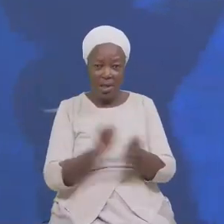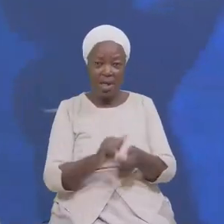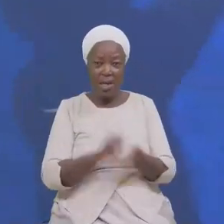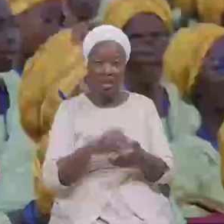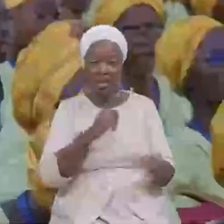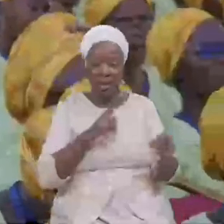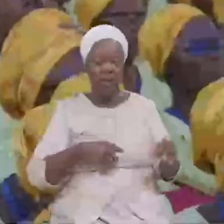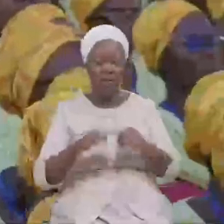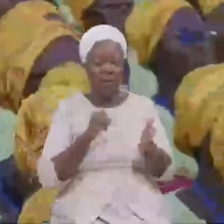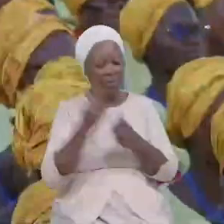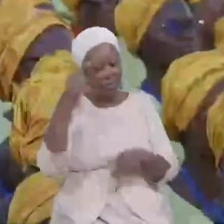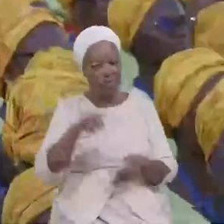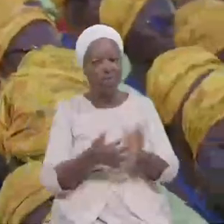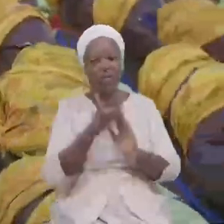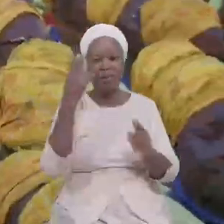ce soir pour toi.